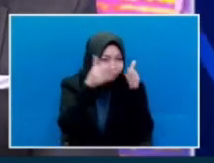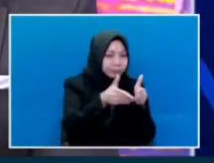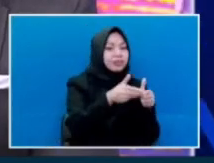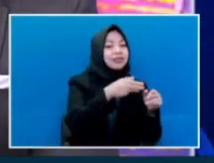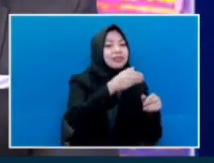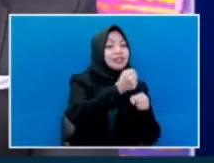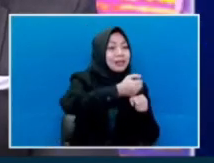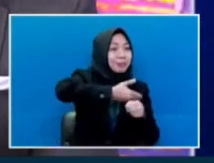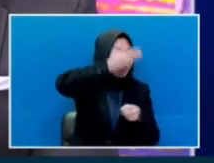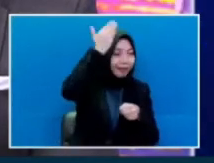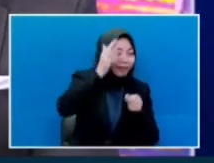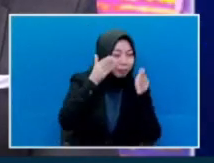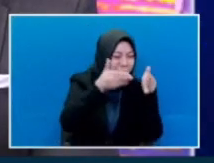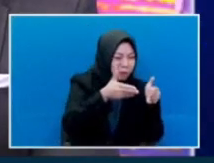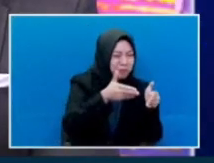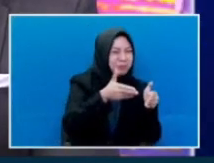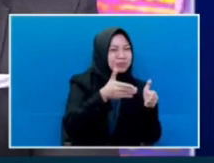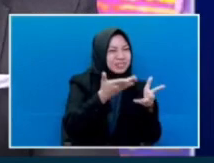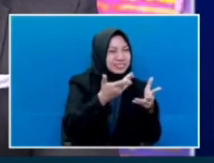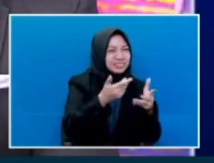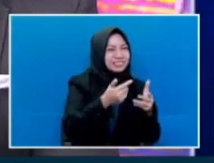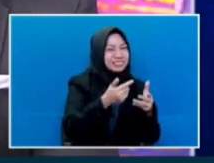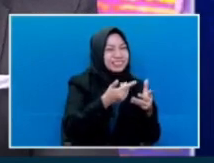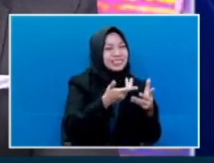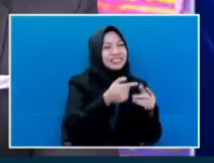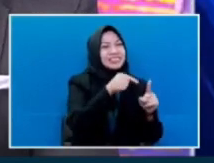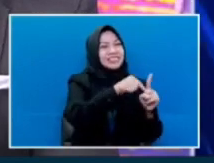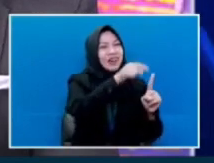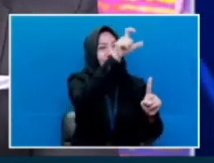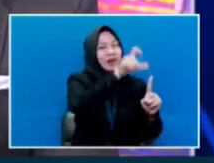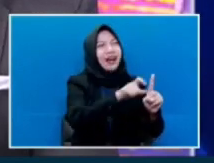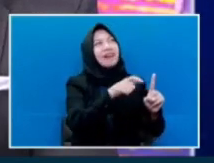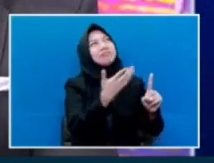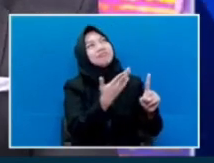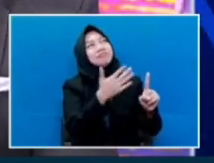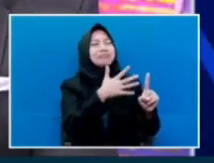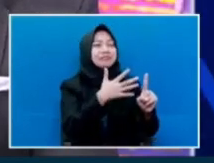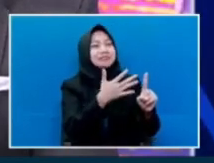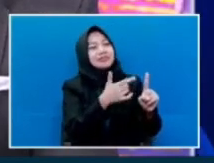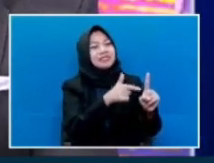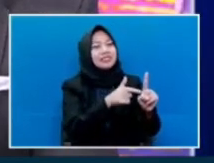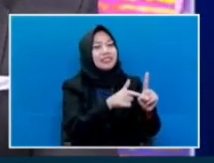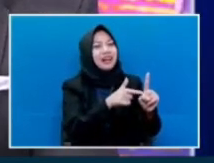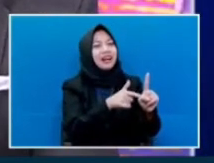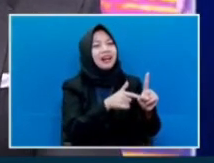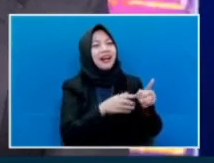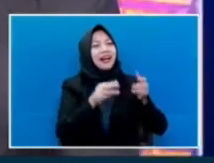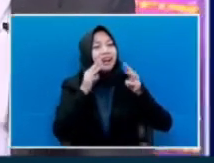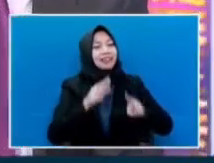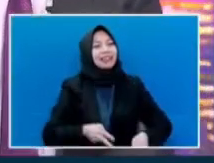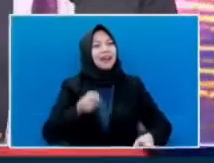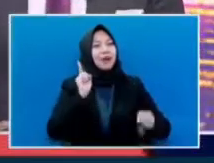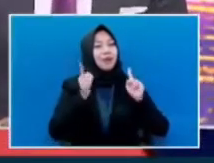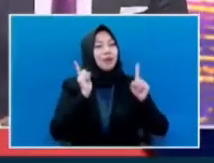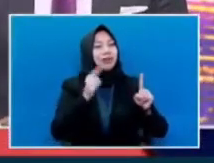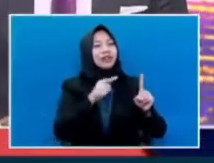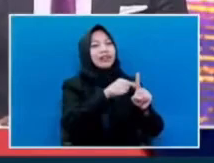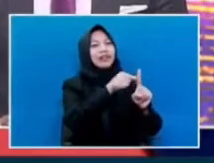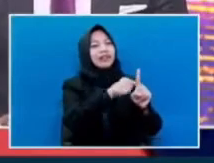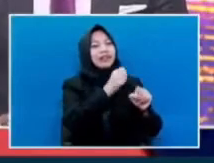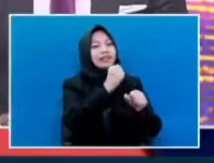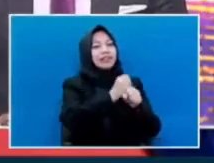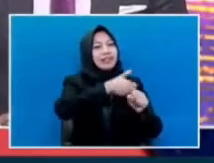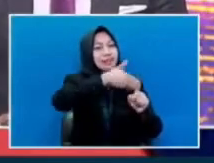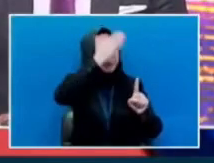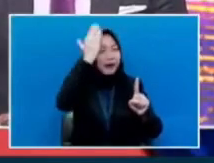berhadapan dengan orang yang EE mohon maaf eh yang diharapkan untuk punya etika politik seperti yang diharapkan oleh